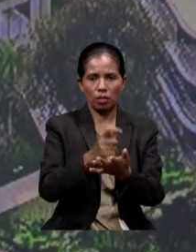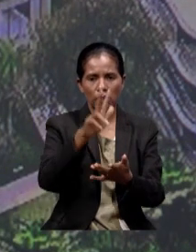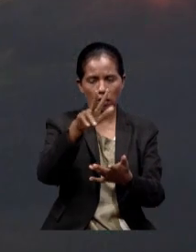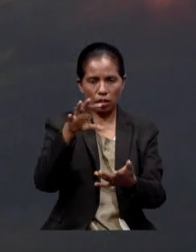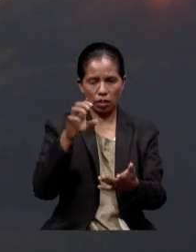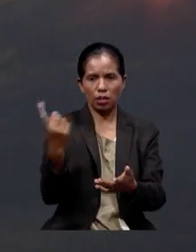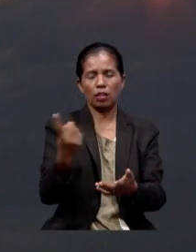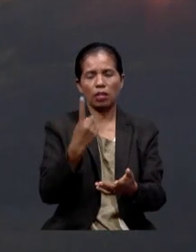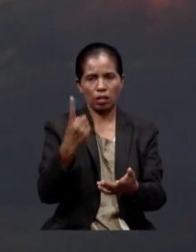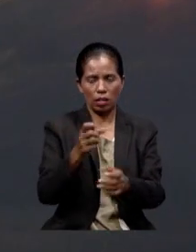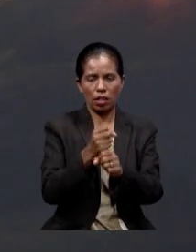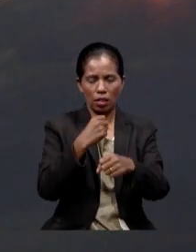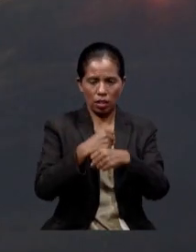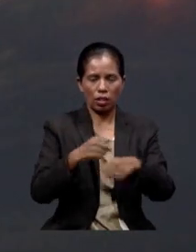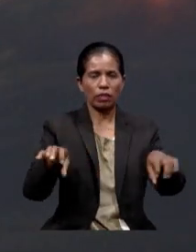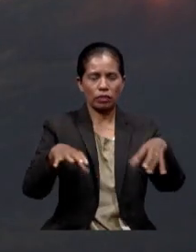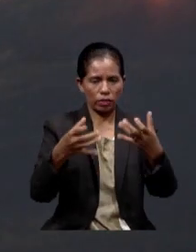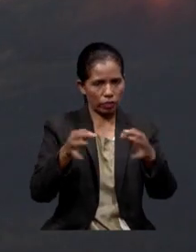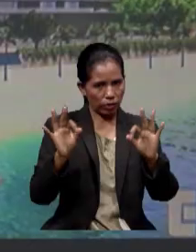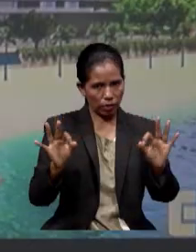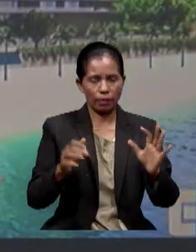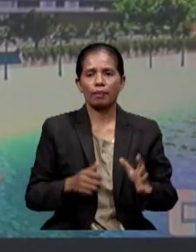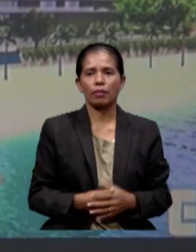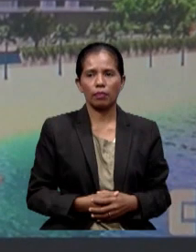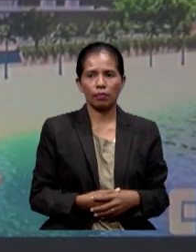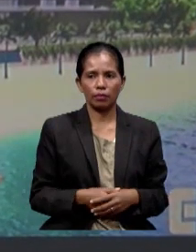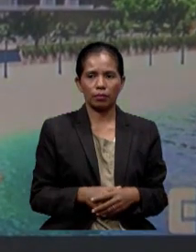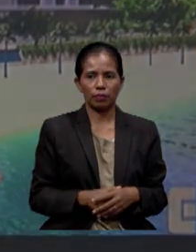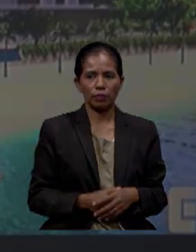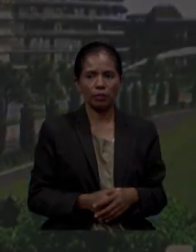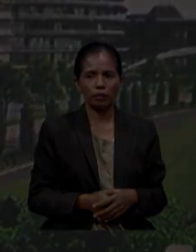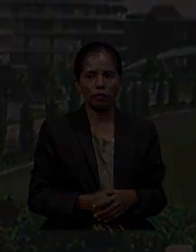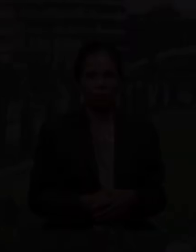permanente hafoin finalize ne konstrusaun. João Bosco Dias, Tomé da Silva, Gemen.